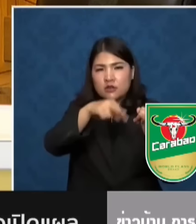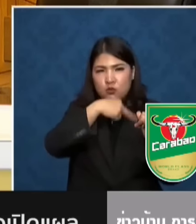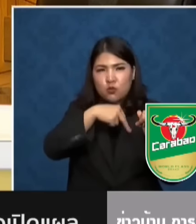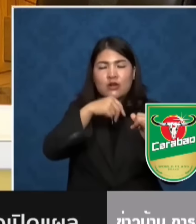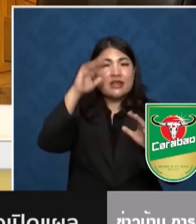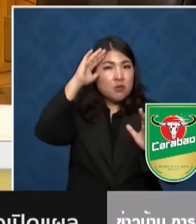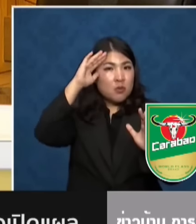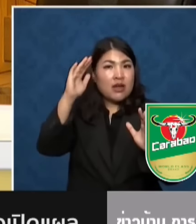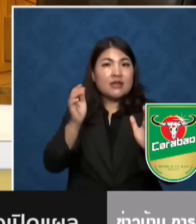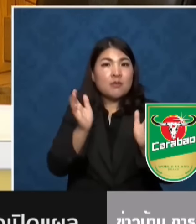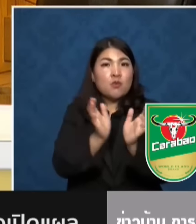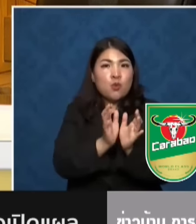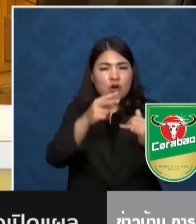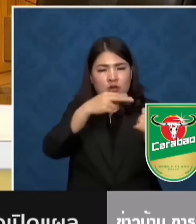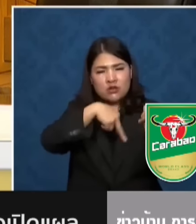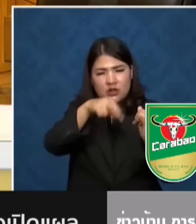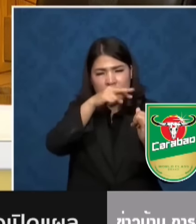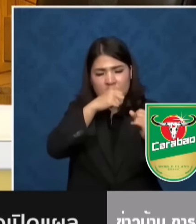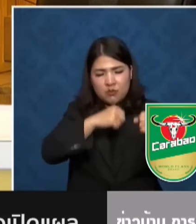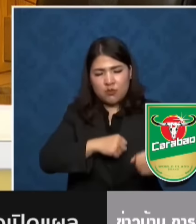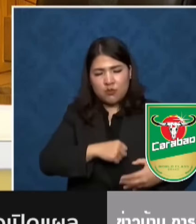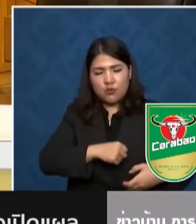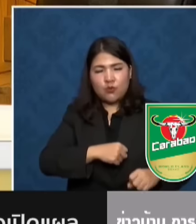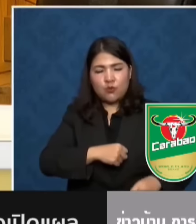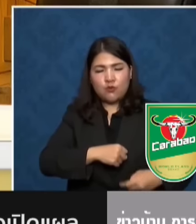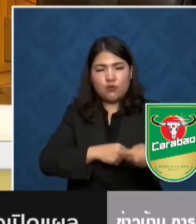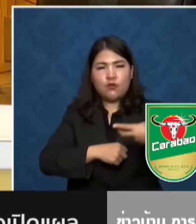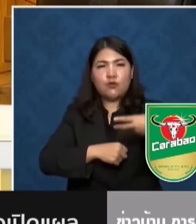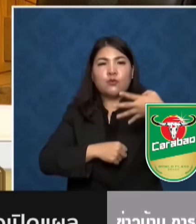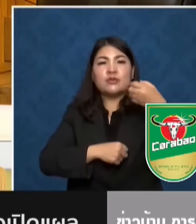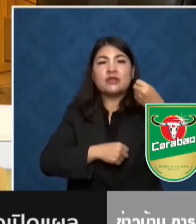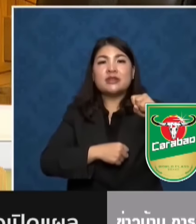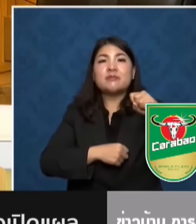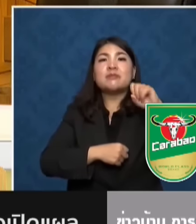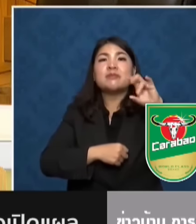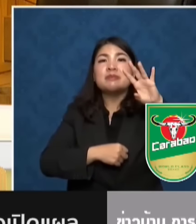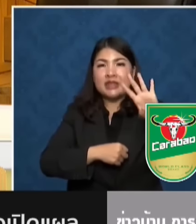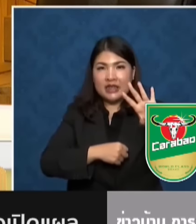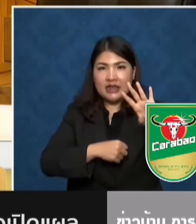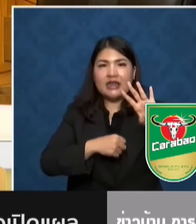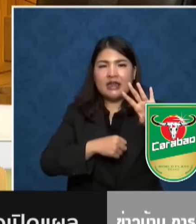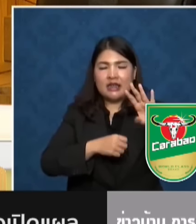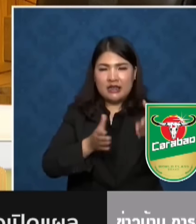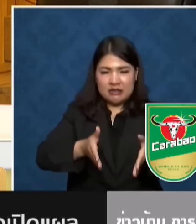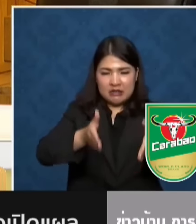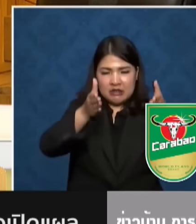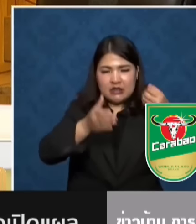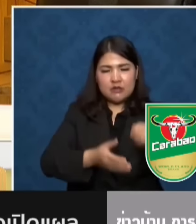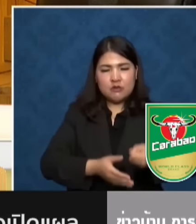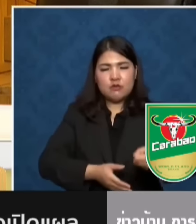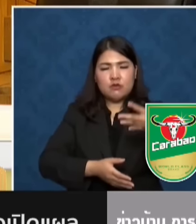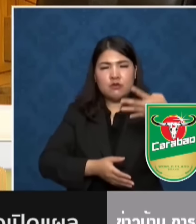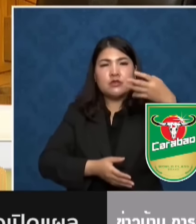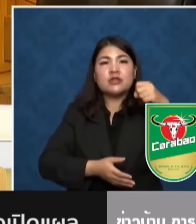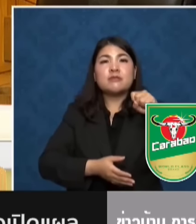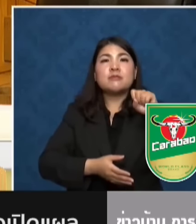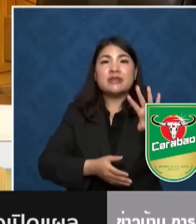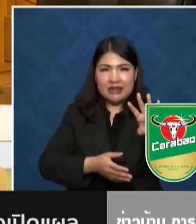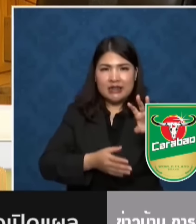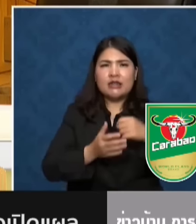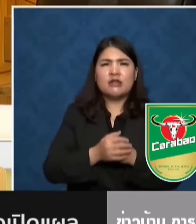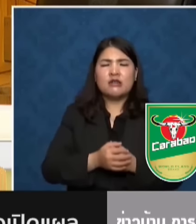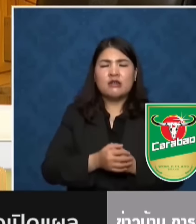นี่ยมันต่อเนื่องมาถึงตอนนี ้ แล้วมาบอกว่าเป็นการทำลายกระบวนการยุติธรรมได้ไง เอาง่ายๆคุณทวีแกก็ย้อนนั่นแหละ แกก็โบยกลับอ่ะ บอกไอ้ก